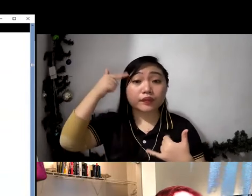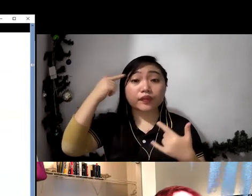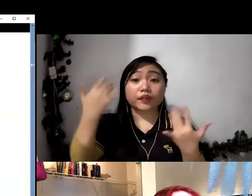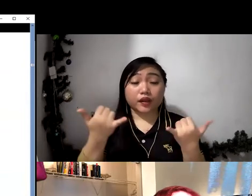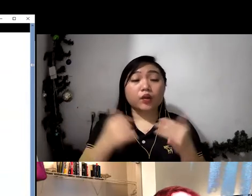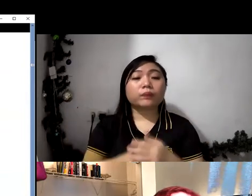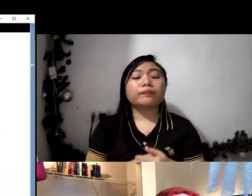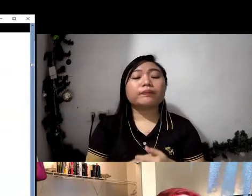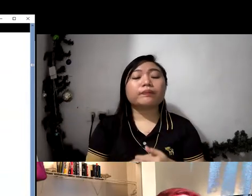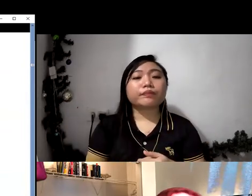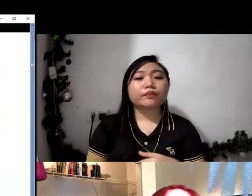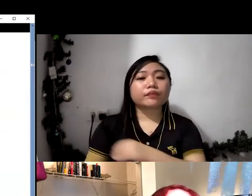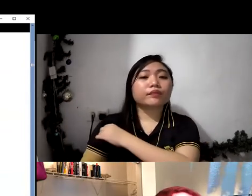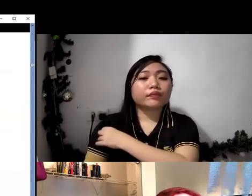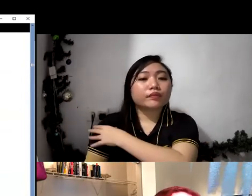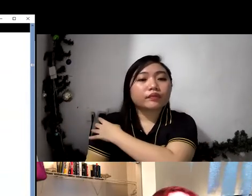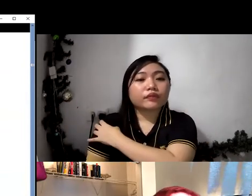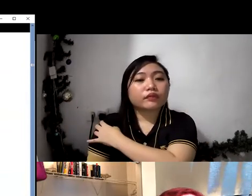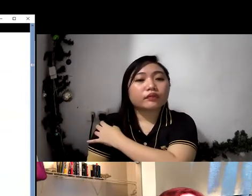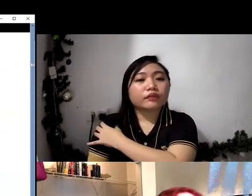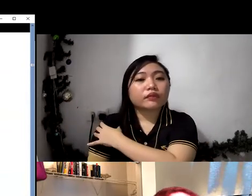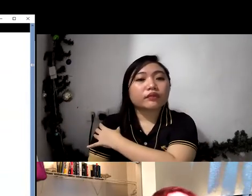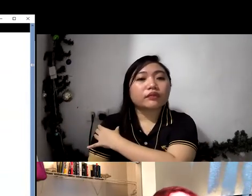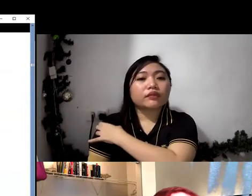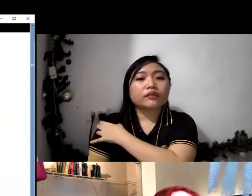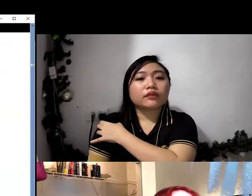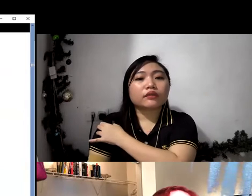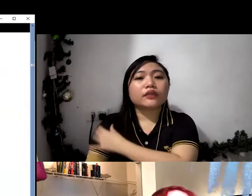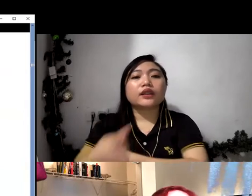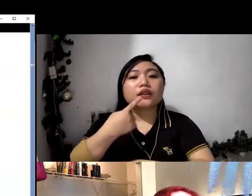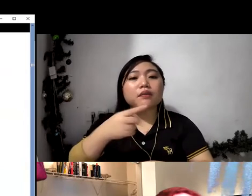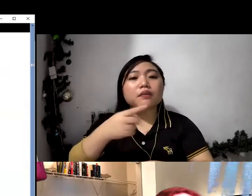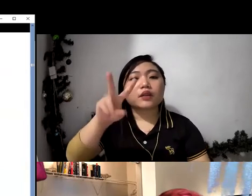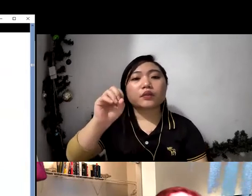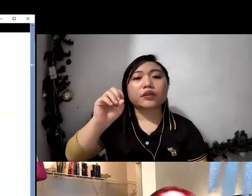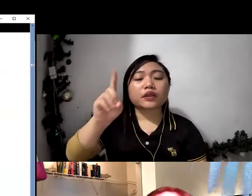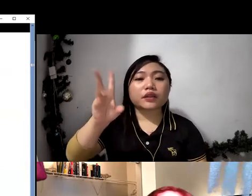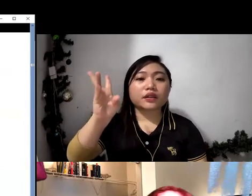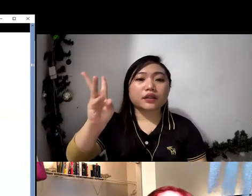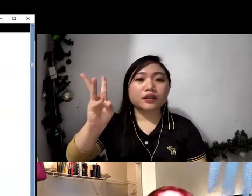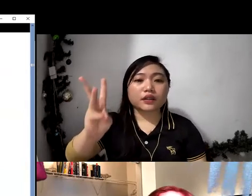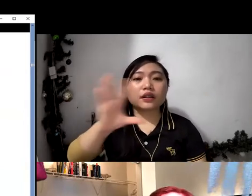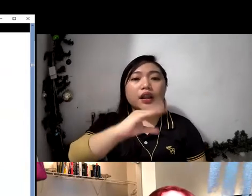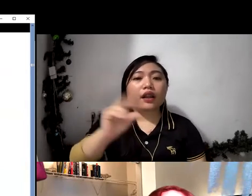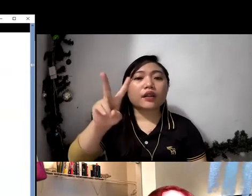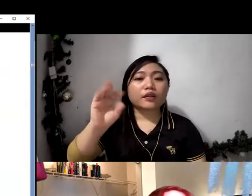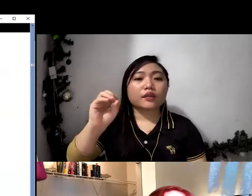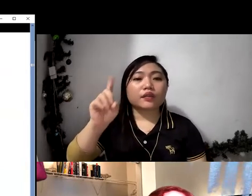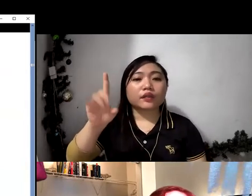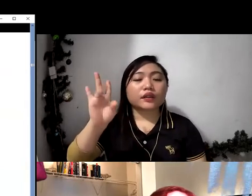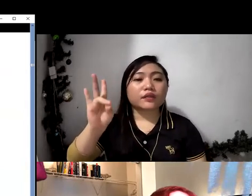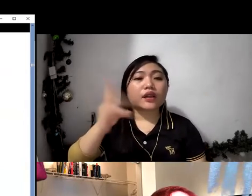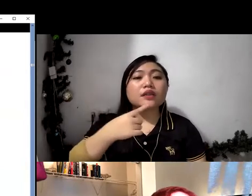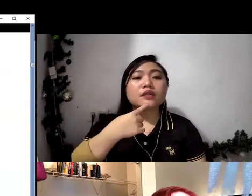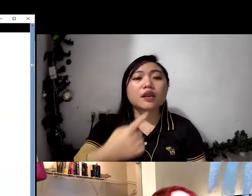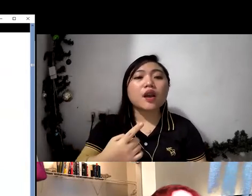mga sinabi niya noong 2016 at 2017, State of the Nation Address, una dito, no, sinasabi niya